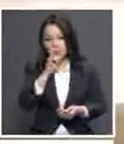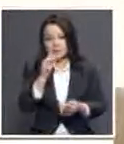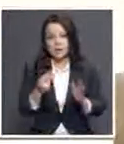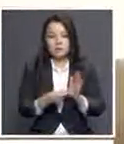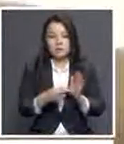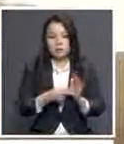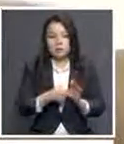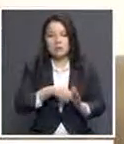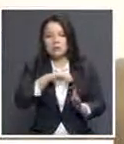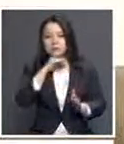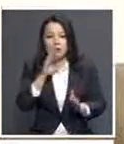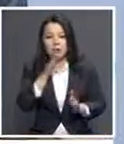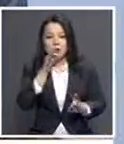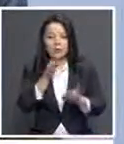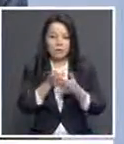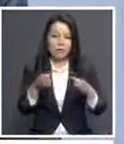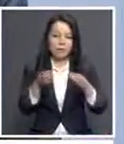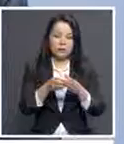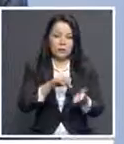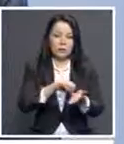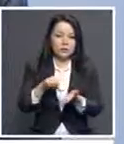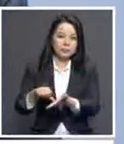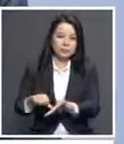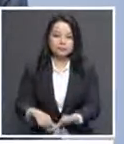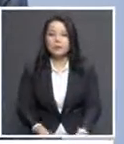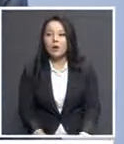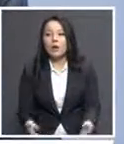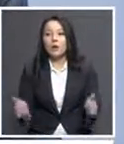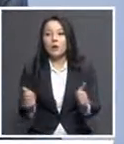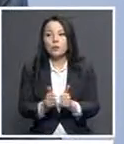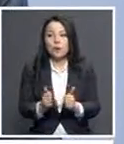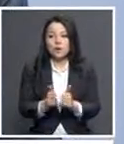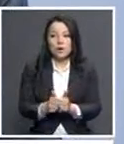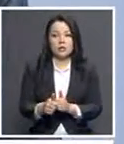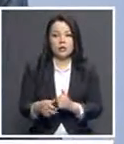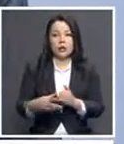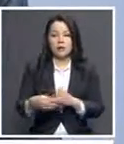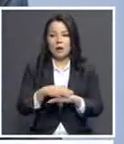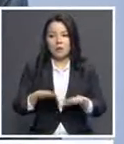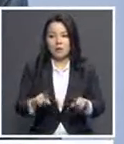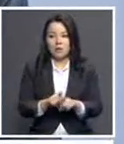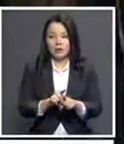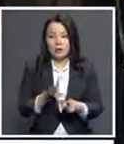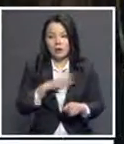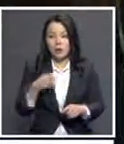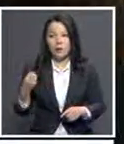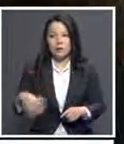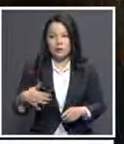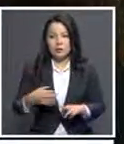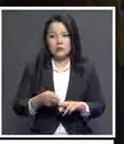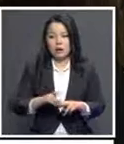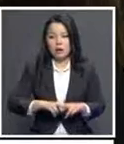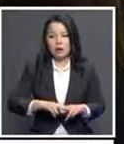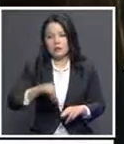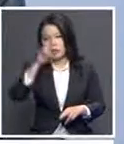мүмкін дейді компания өкілдері. Көрші мемлекеттердегі дизель отынның бағасының жоғары болуы. Қазақстанда